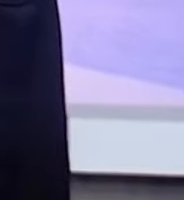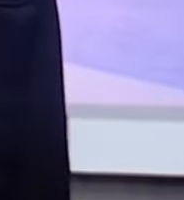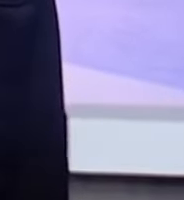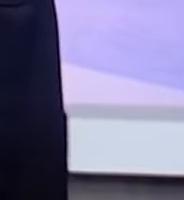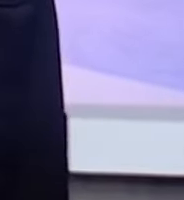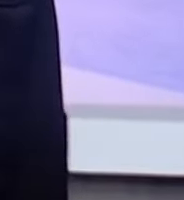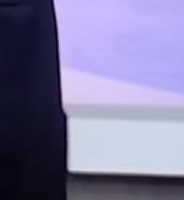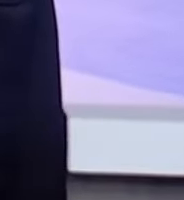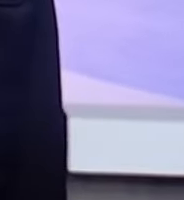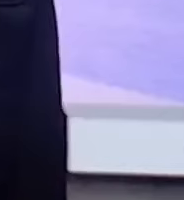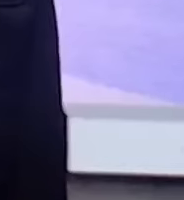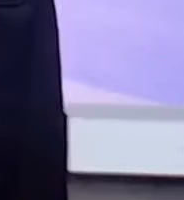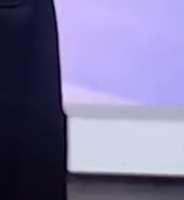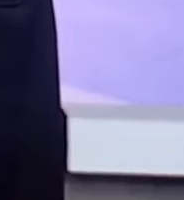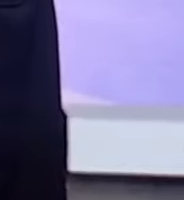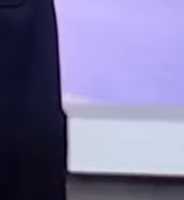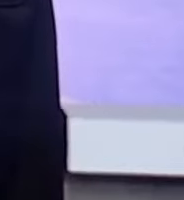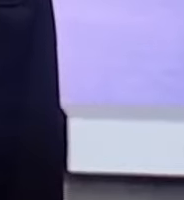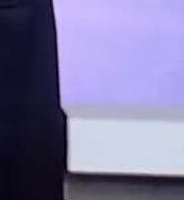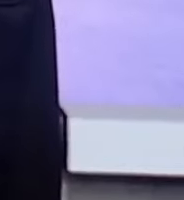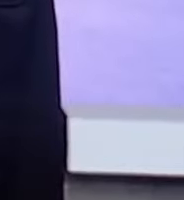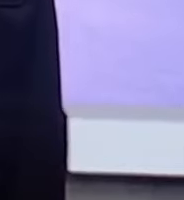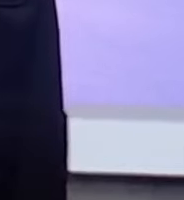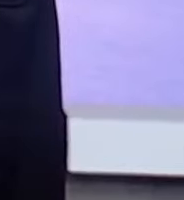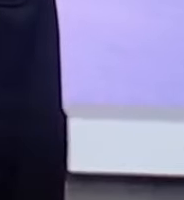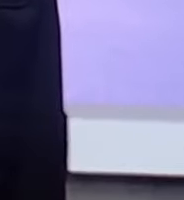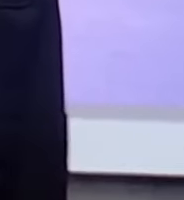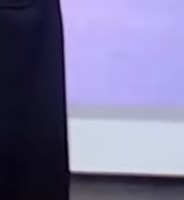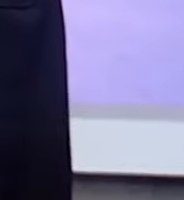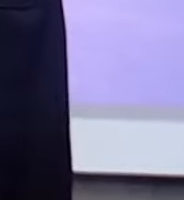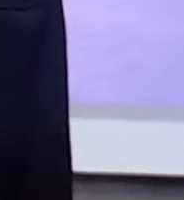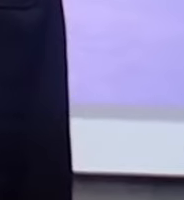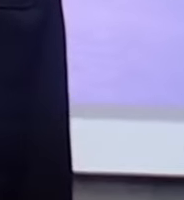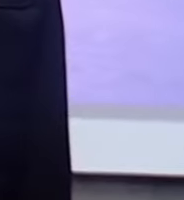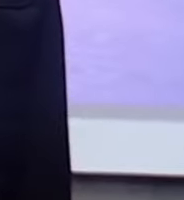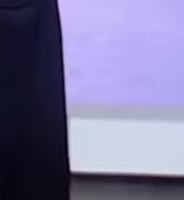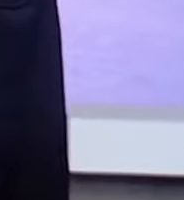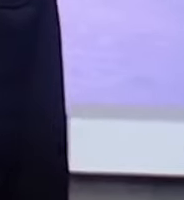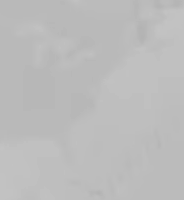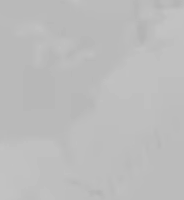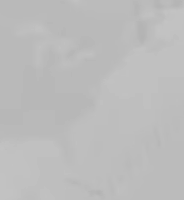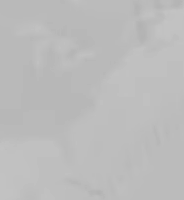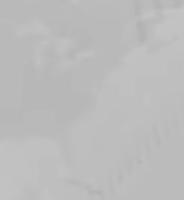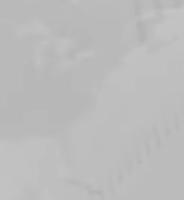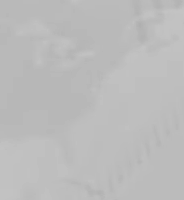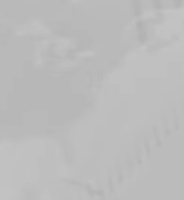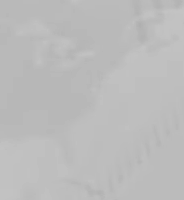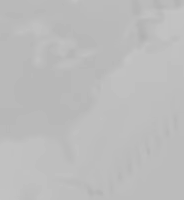samahan niyo kami sa GMA Pinoy TV at sa www.gmanews.tv.